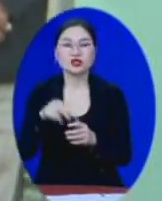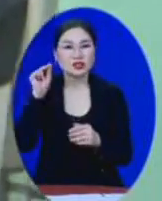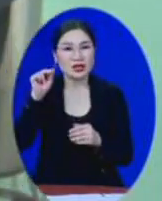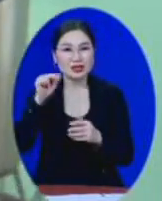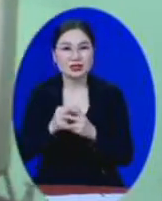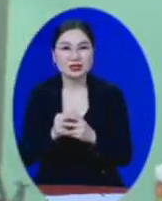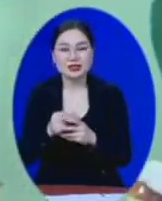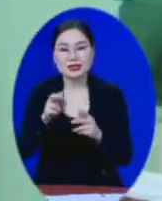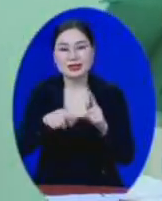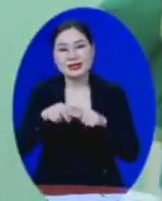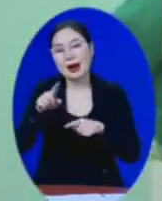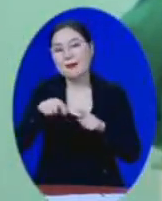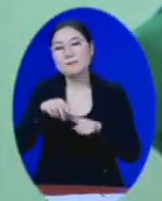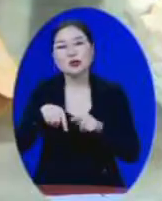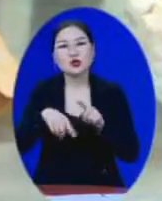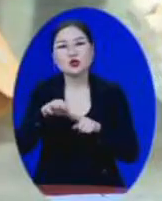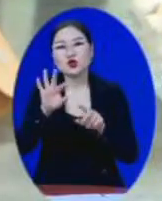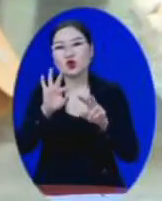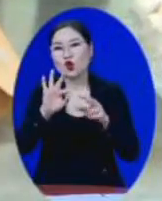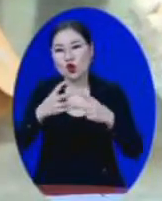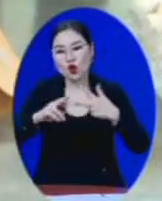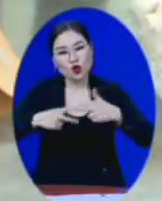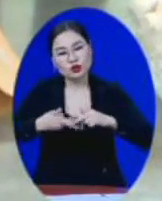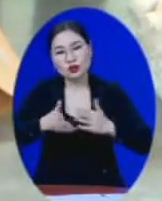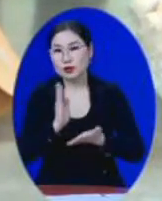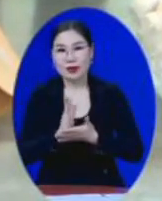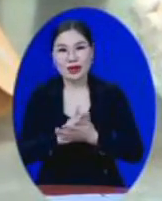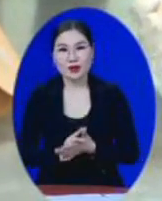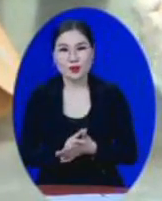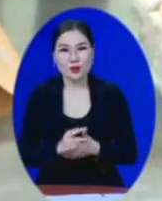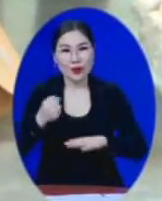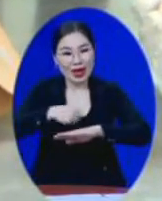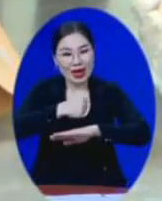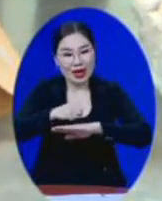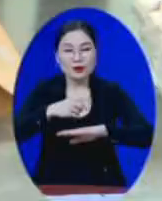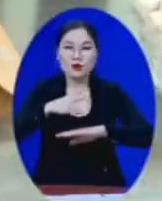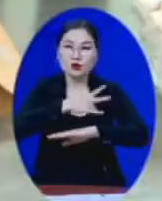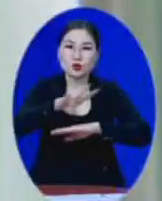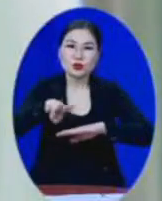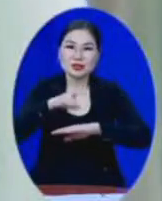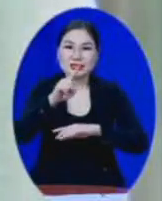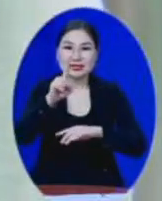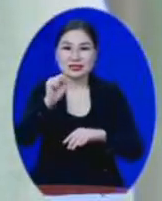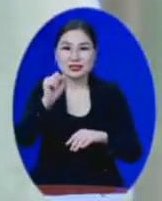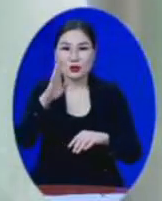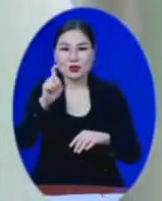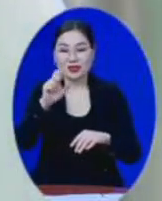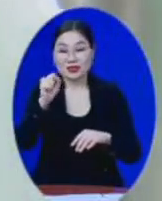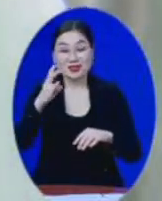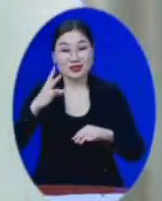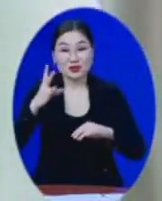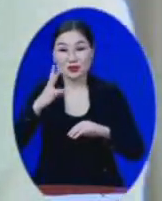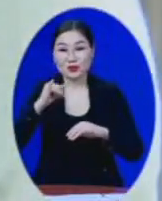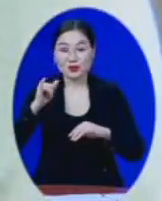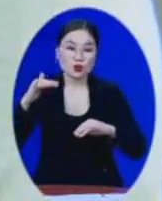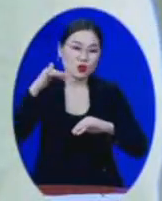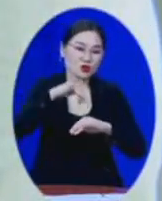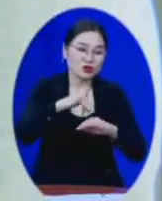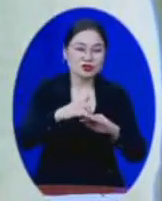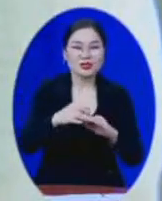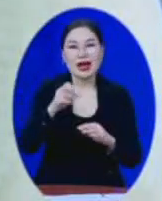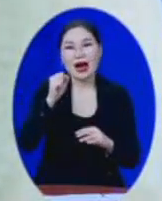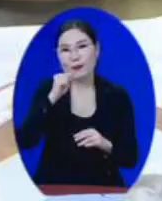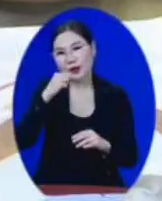бүтээгдэхүүний чанарт ямар нэг өөрчлөлт ордог байна. Аймаг орон нутагт зочилсон хэн бүхэнд Завхан нутгийн нэрийг төлөөлөх амттай